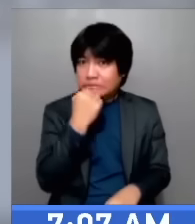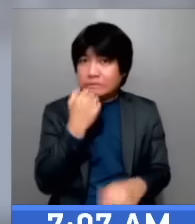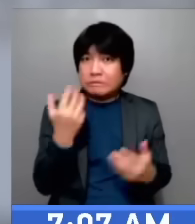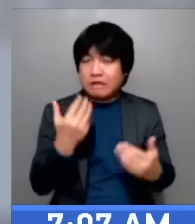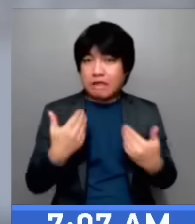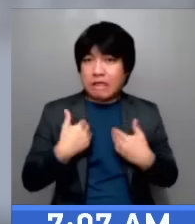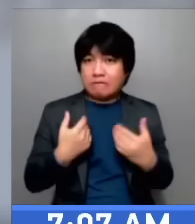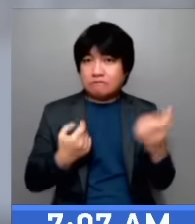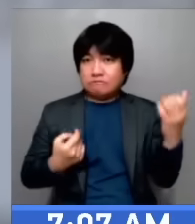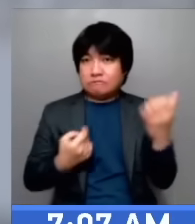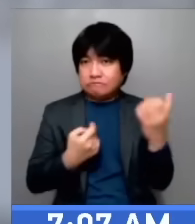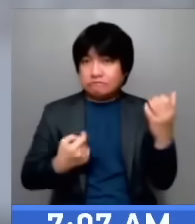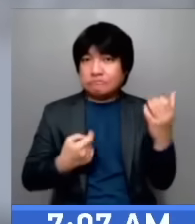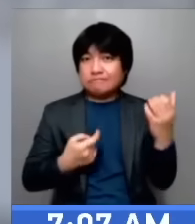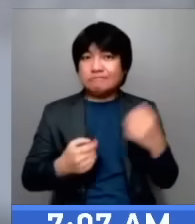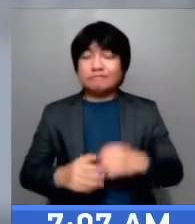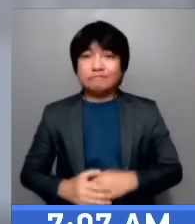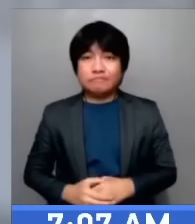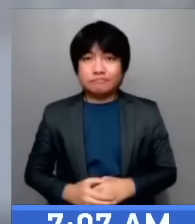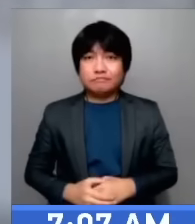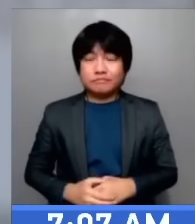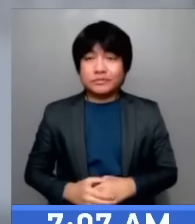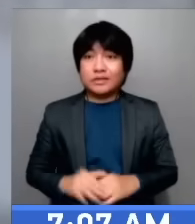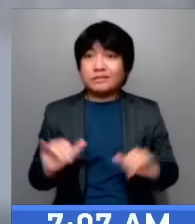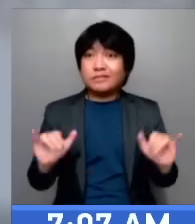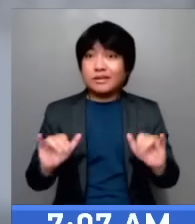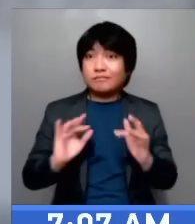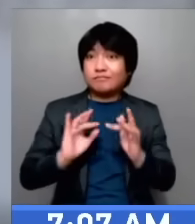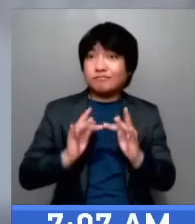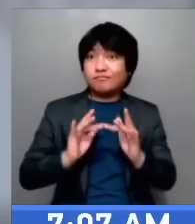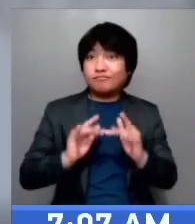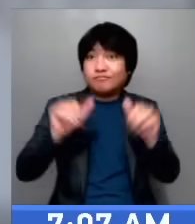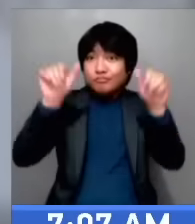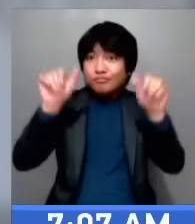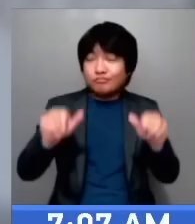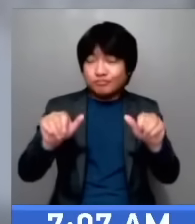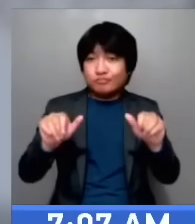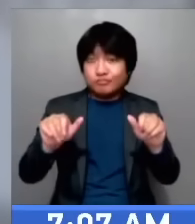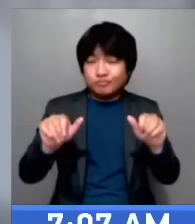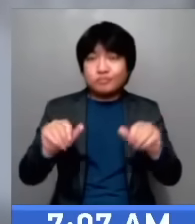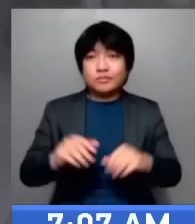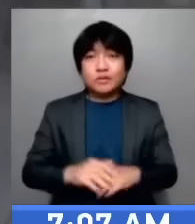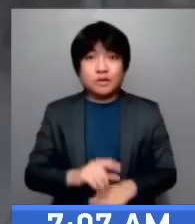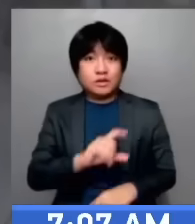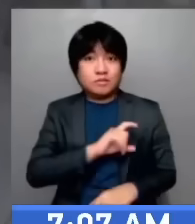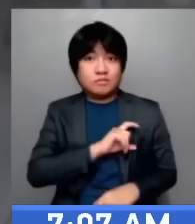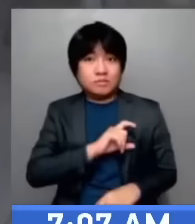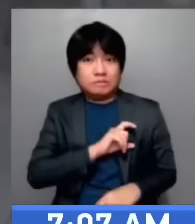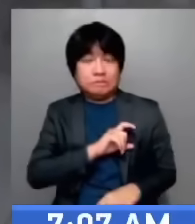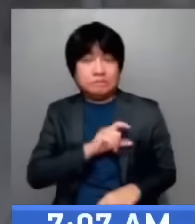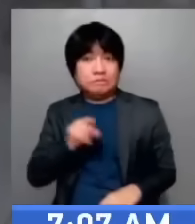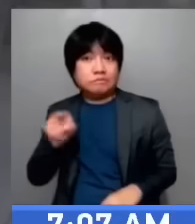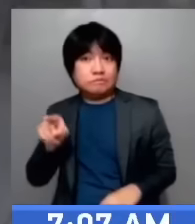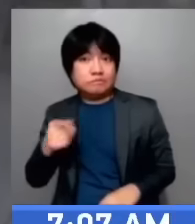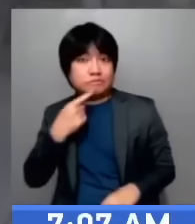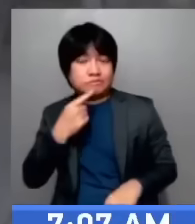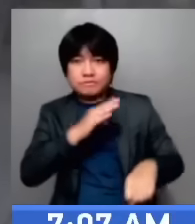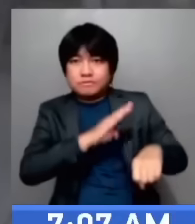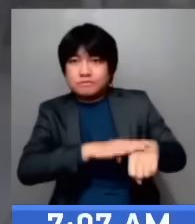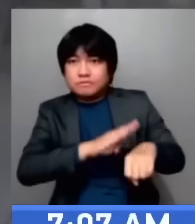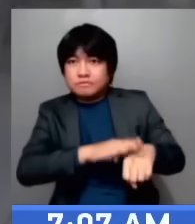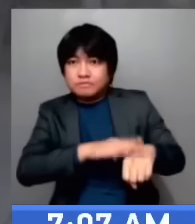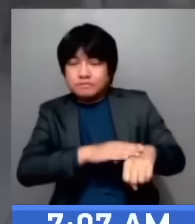bilang tugo naglabas din ng online post ng Las Piñas police para kondenahin ang banta ng bayok Gang kami ay nakahanda